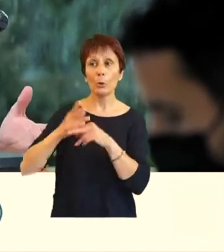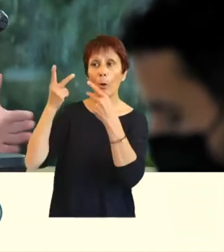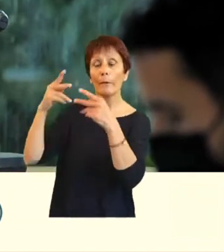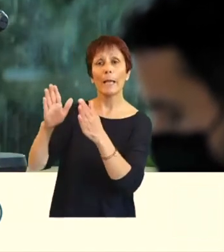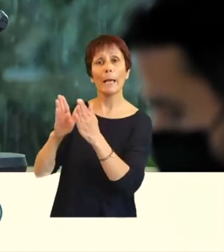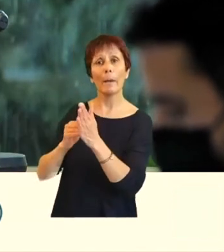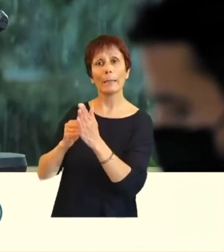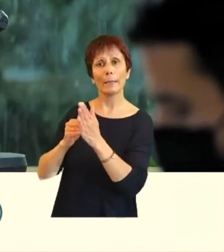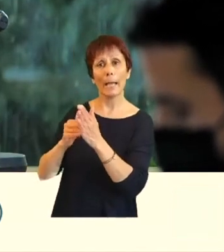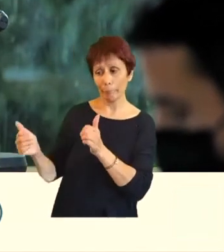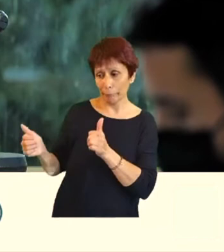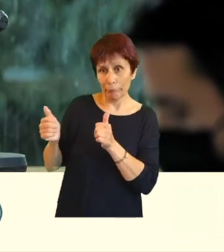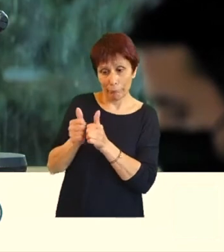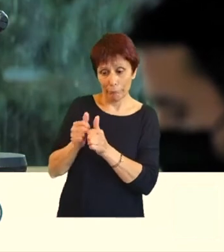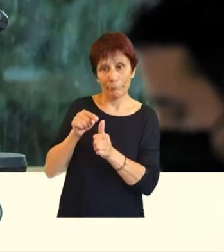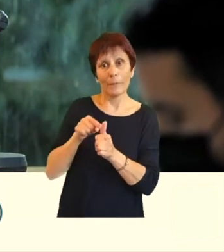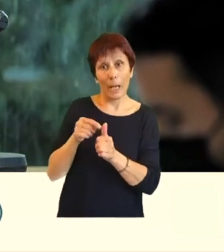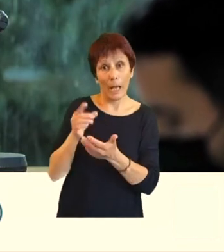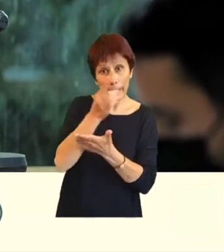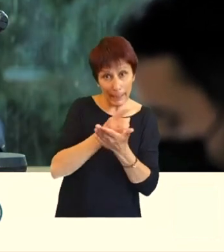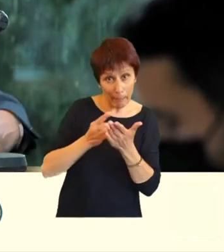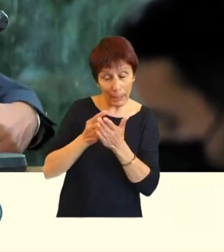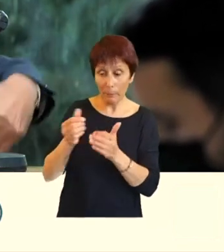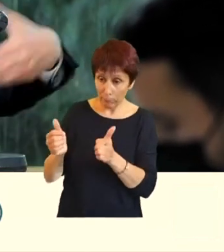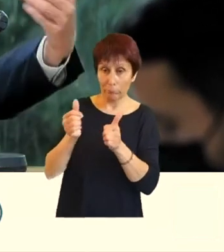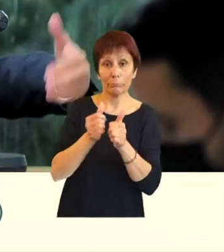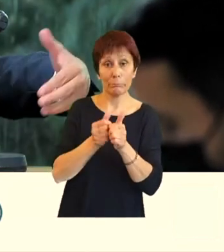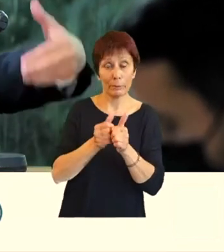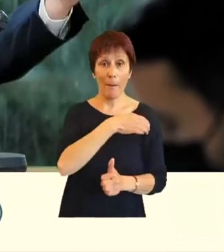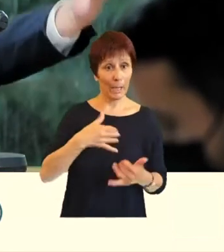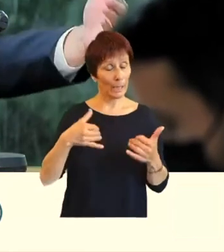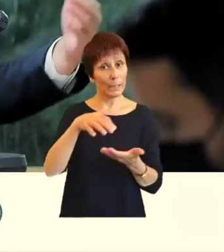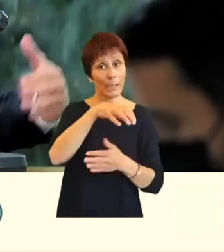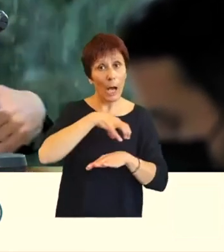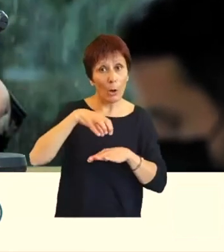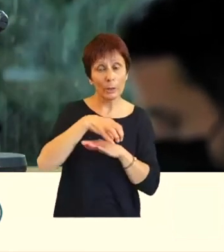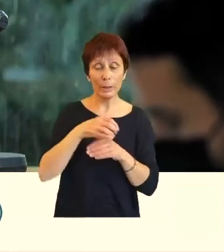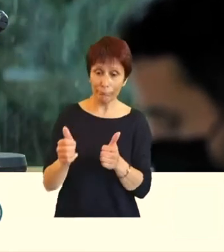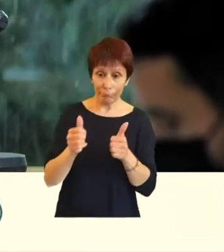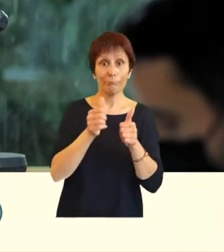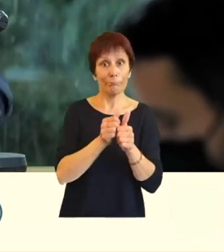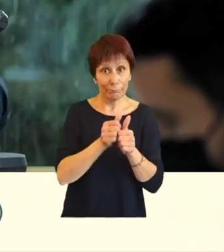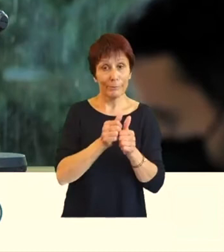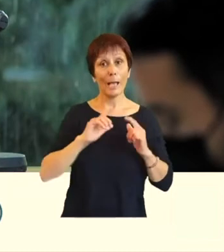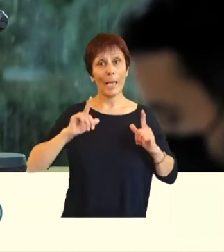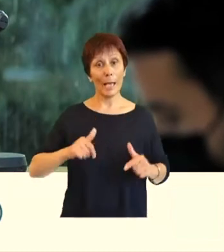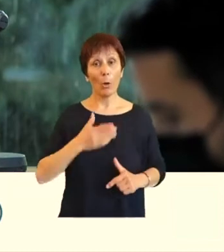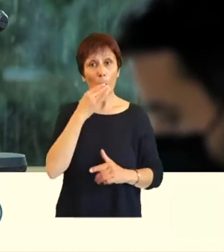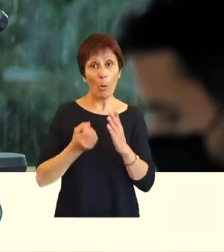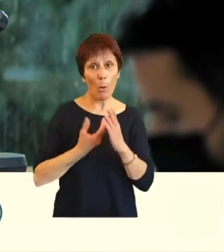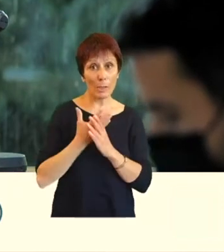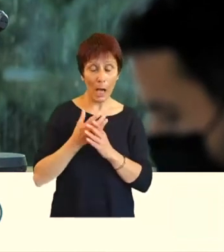Marseille, aux côtés du département, aux côtés de la mairie d'arrondissement, aux côtés de l'école des Beaux-Arts, bref,